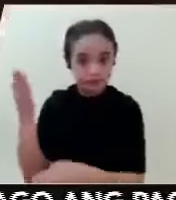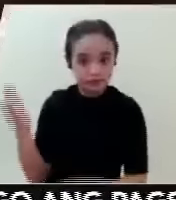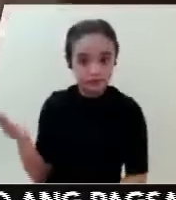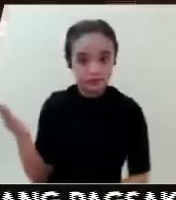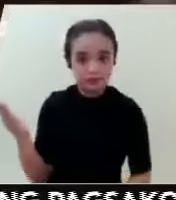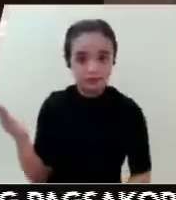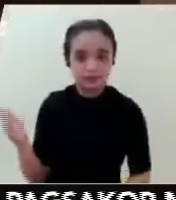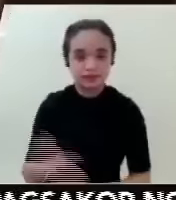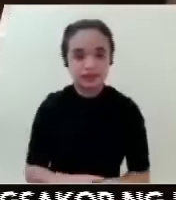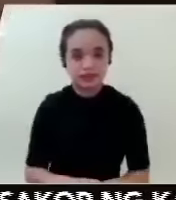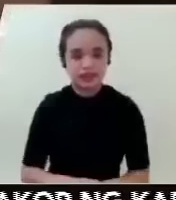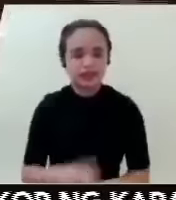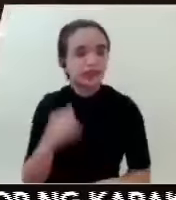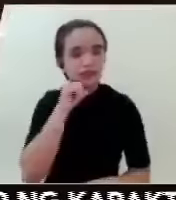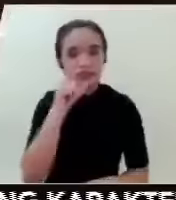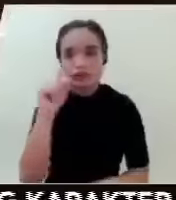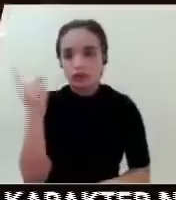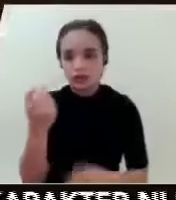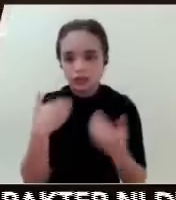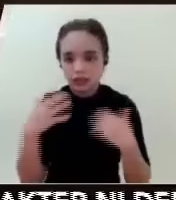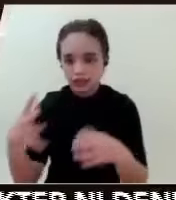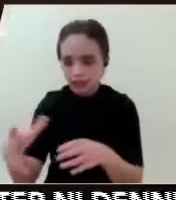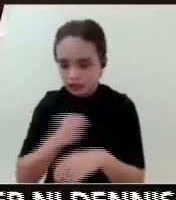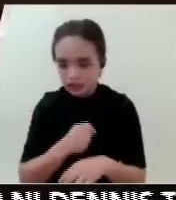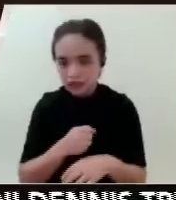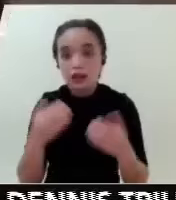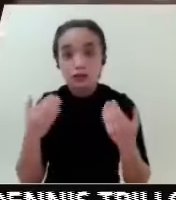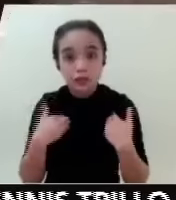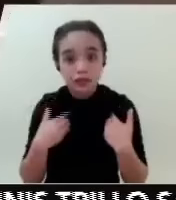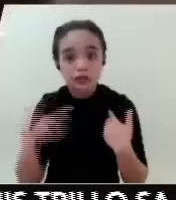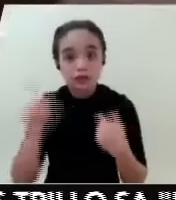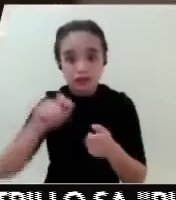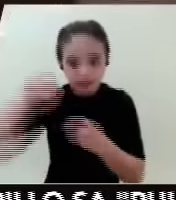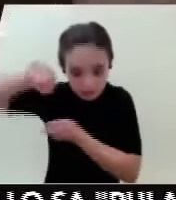hindi lang basta may nadukot, may napala pa.